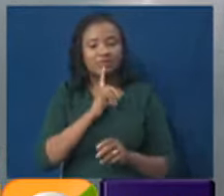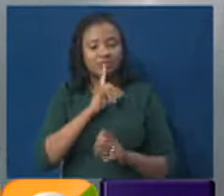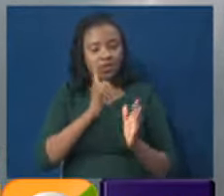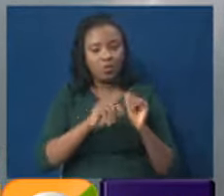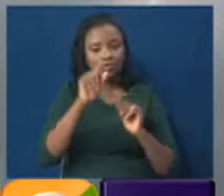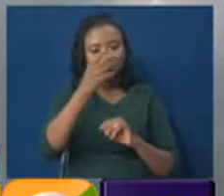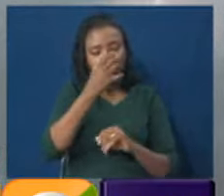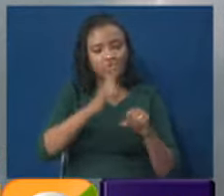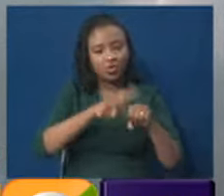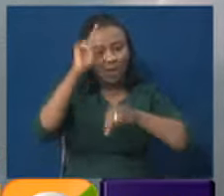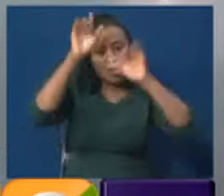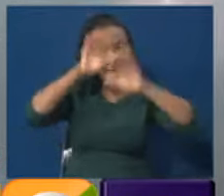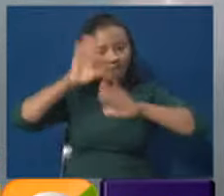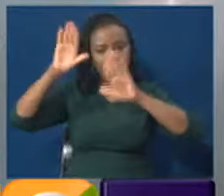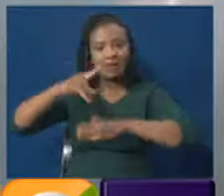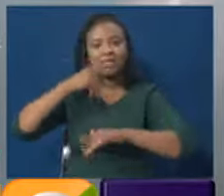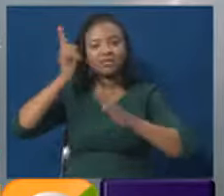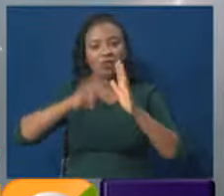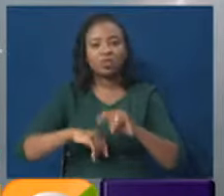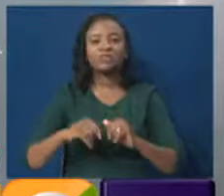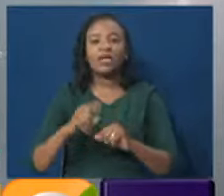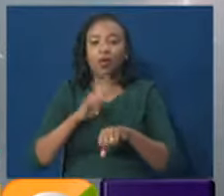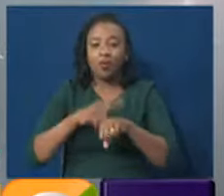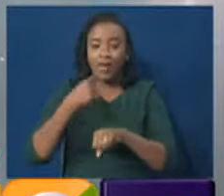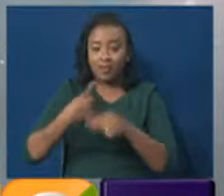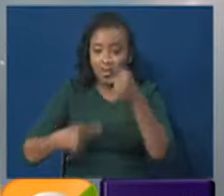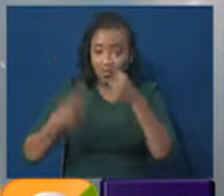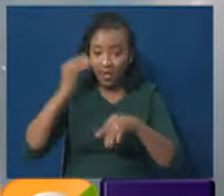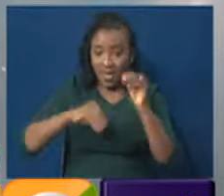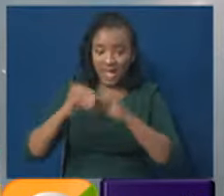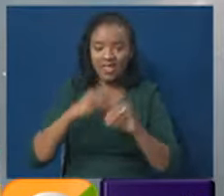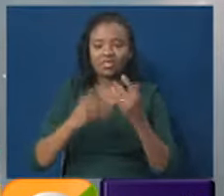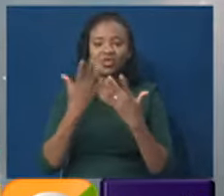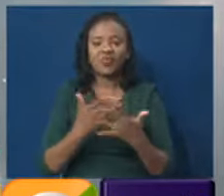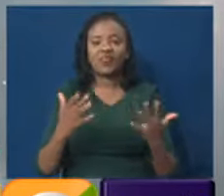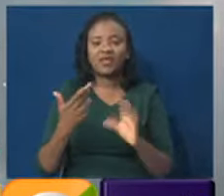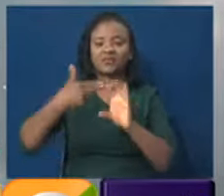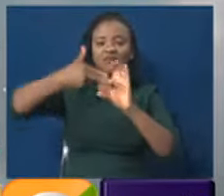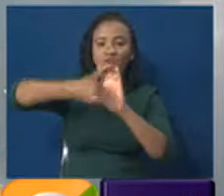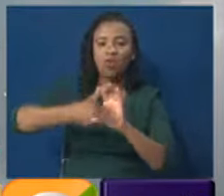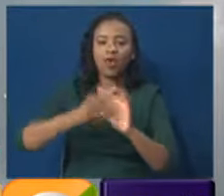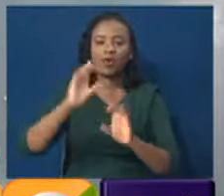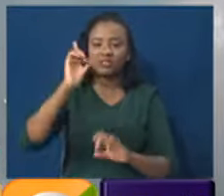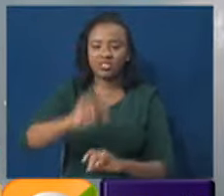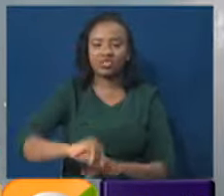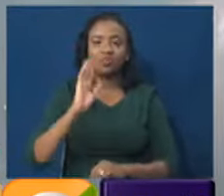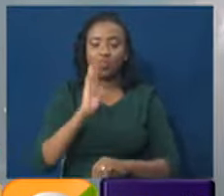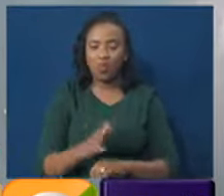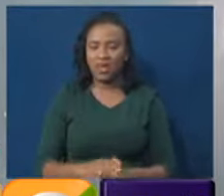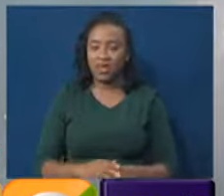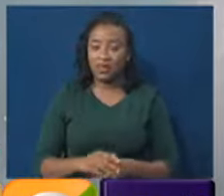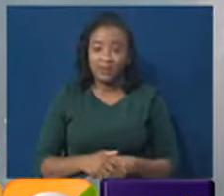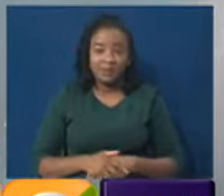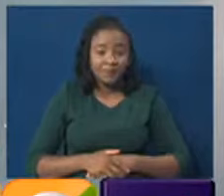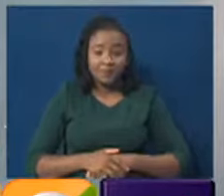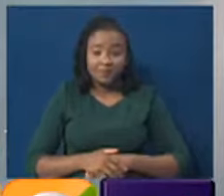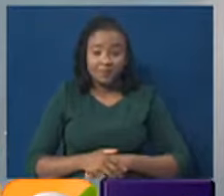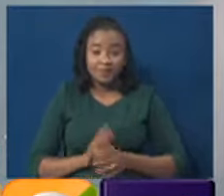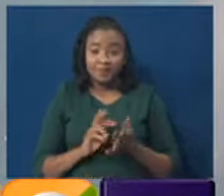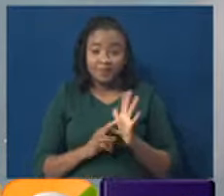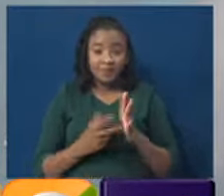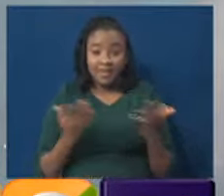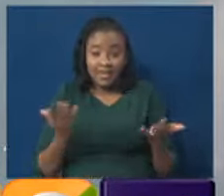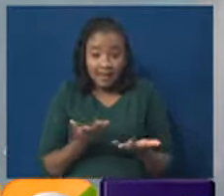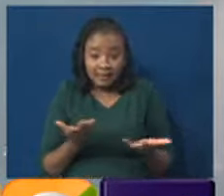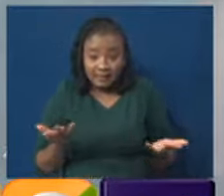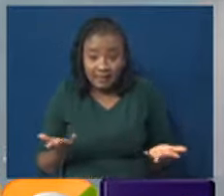Leo hii hiyo suluhu iko au haiko? Iko, kwa sababu kama hatukifanya hiyo mikakati, my friend, waje nikuambie ukweli. Kama